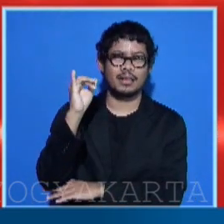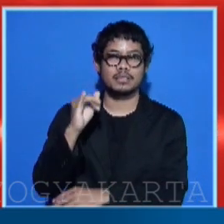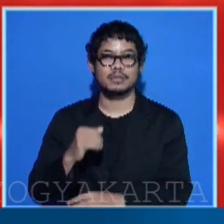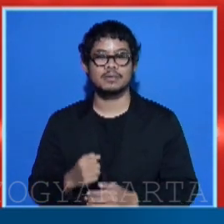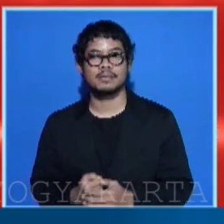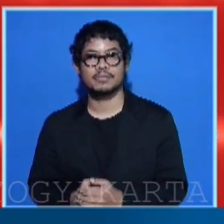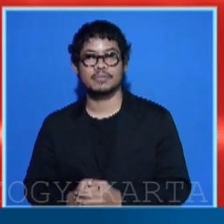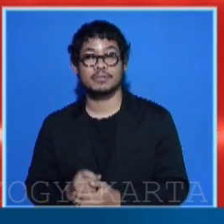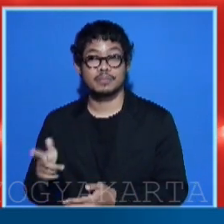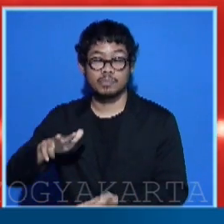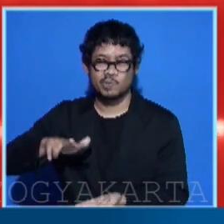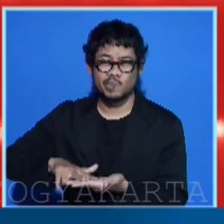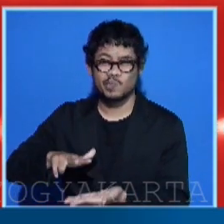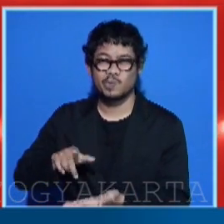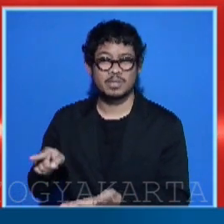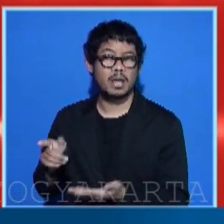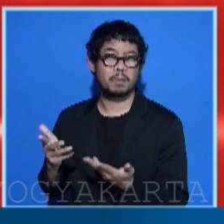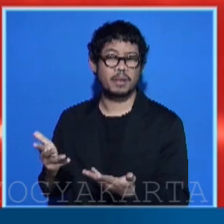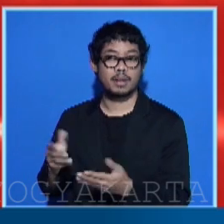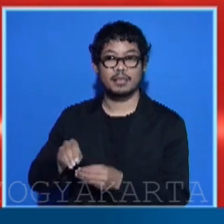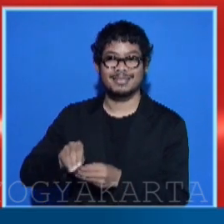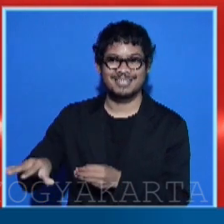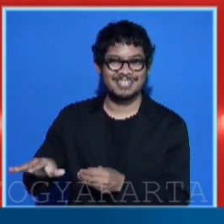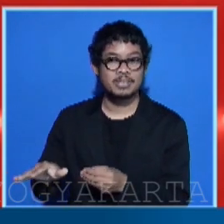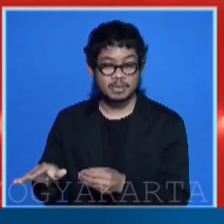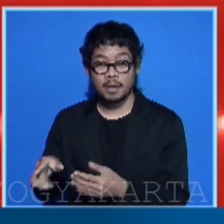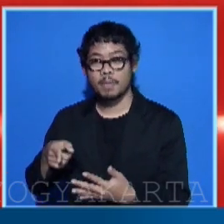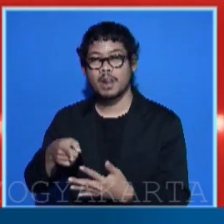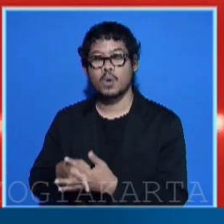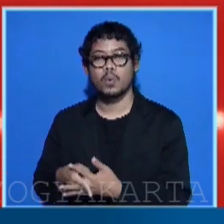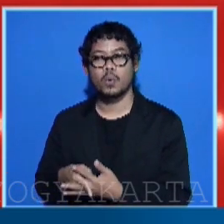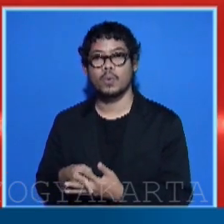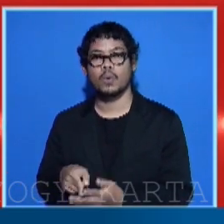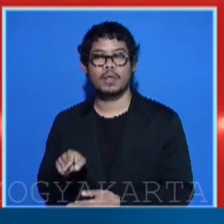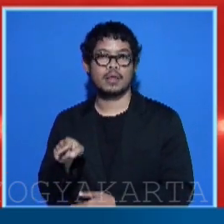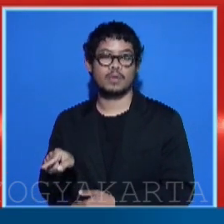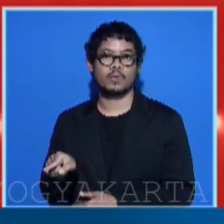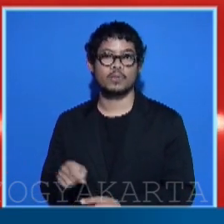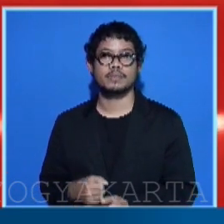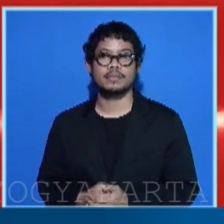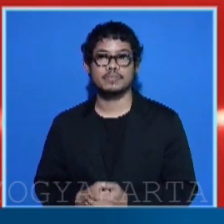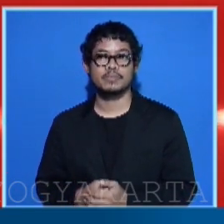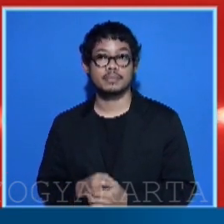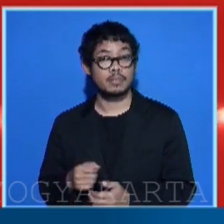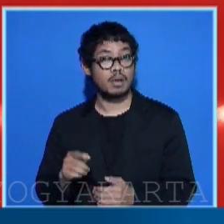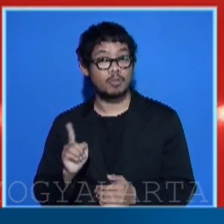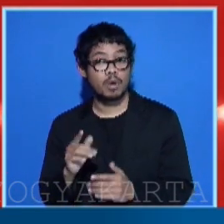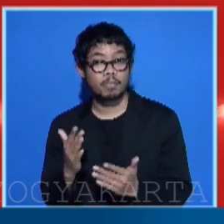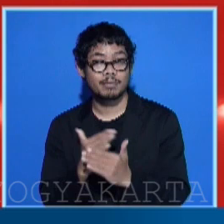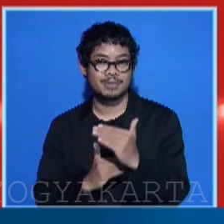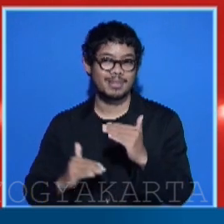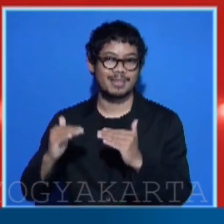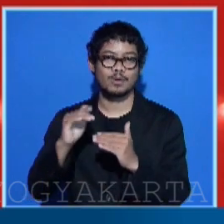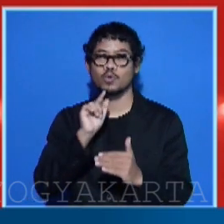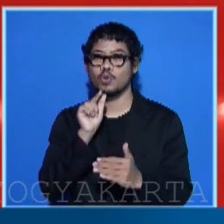faktanya, hasil pemilu tersebut dijadikan sebagai parameter untuk penyelenggaraan